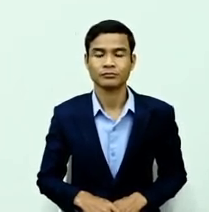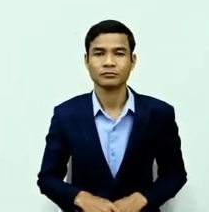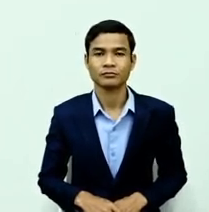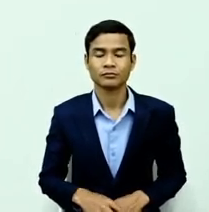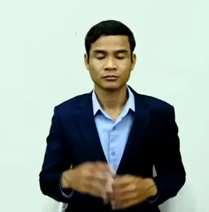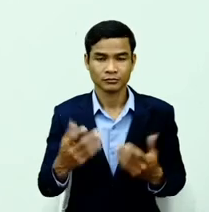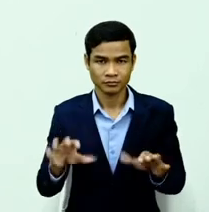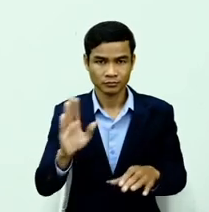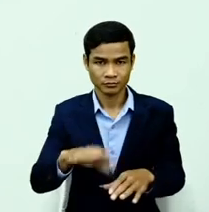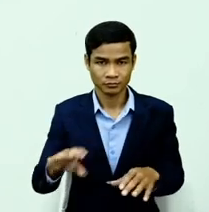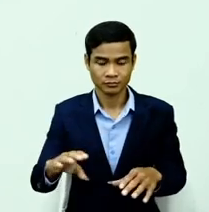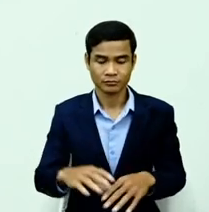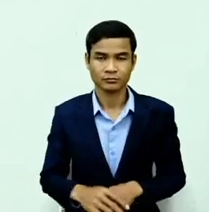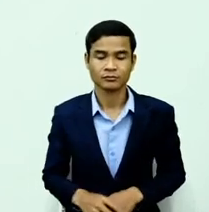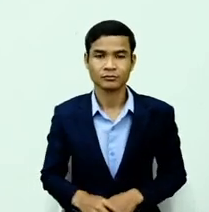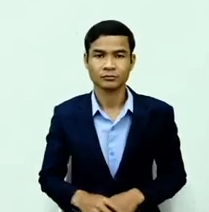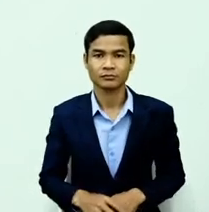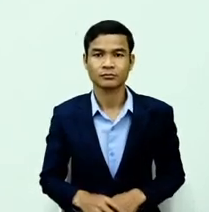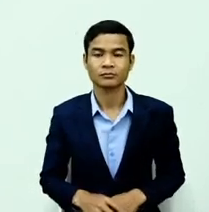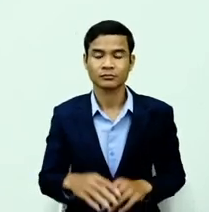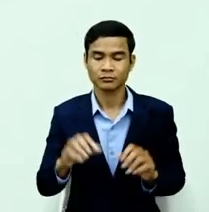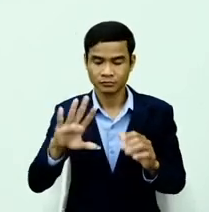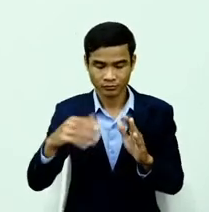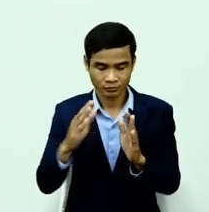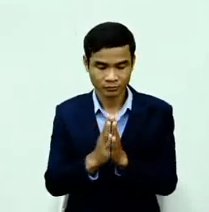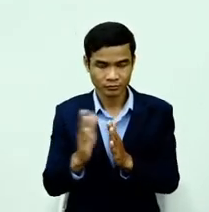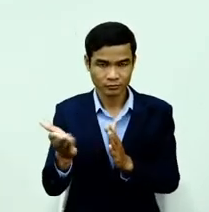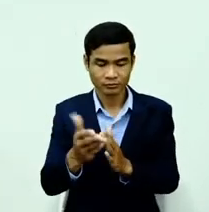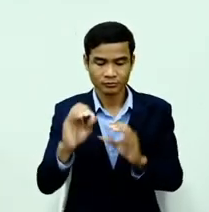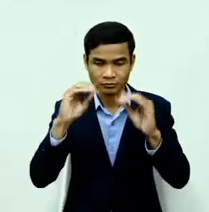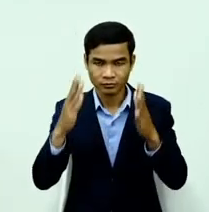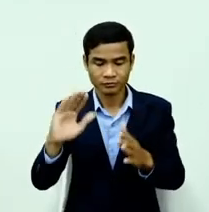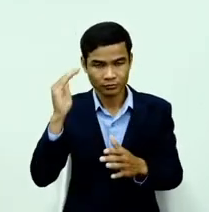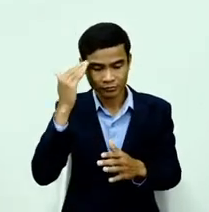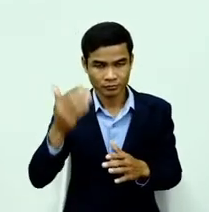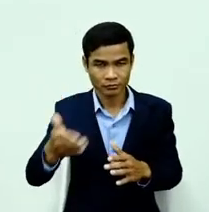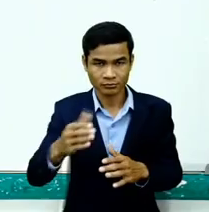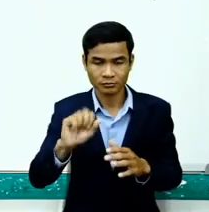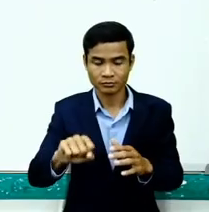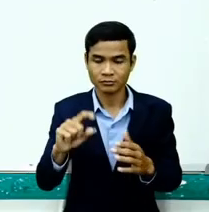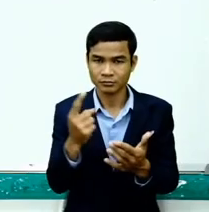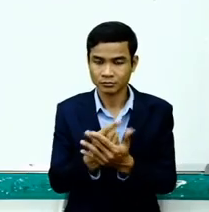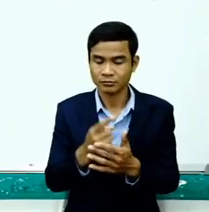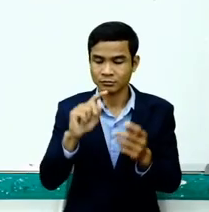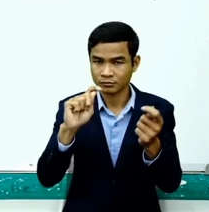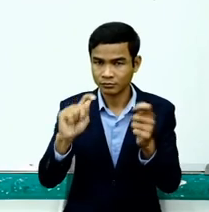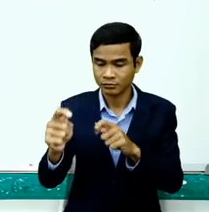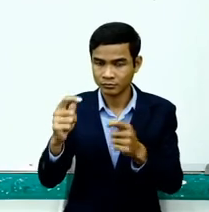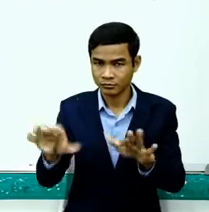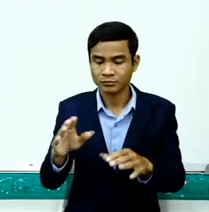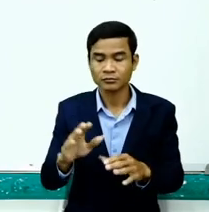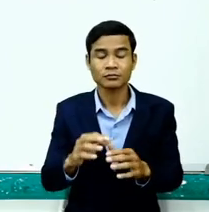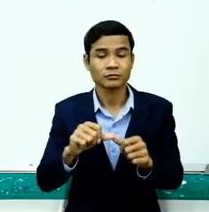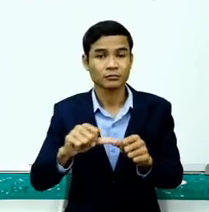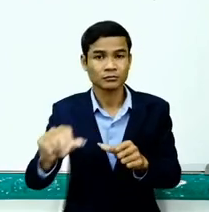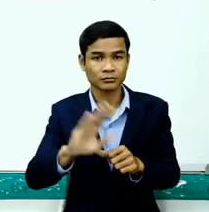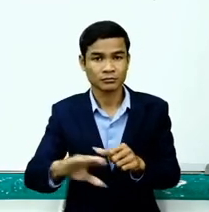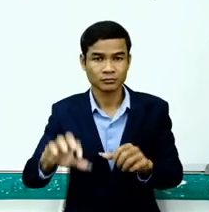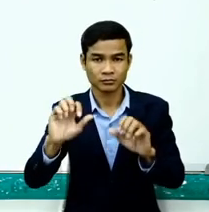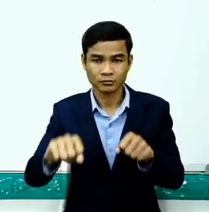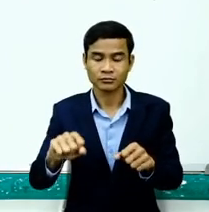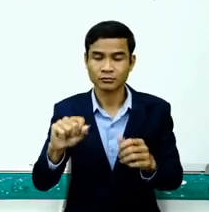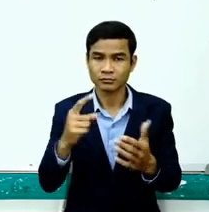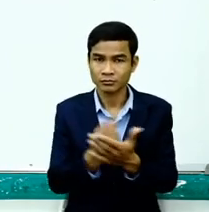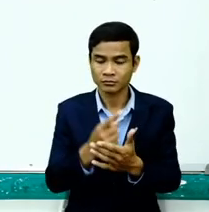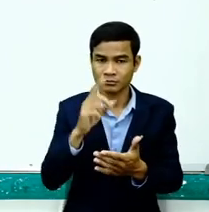hai hai rin nè cha akon nek kru sangkhom ta kon prakat che ban chou ruom kai lam ok ruoch ruol hai ta bontot pi kon ban chou ruom sa